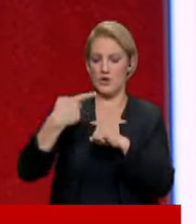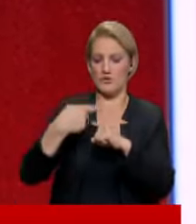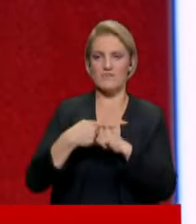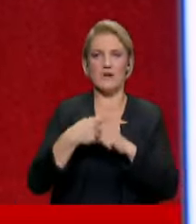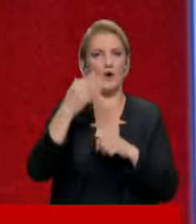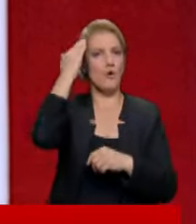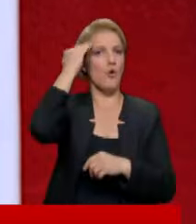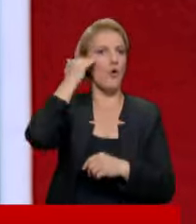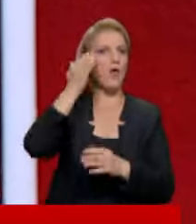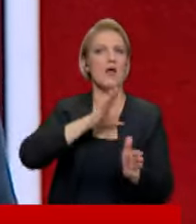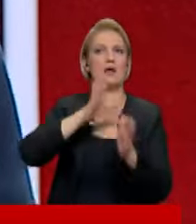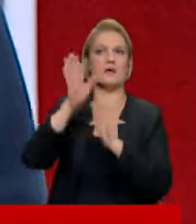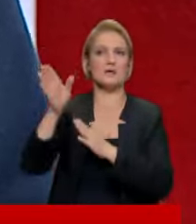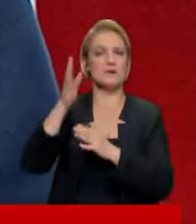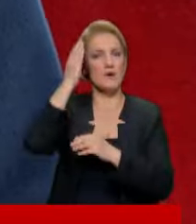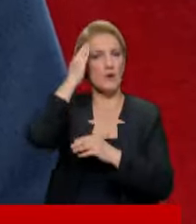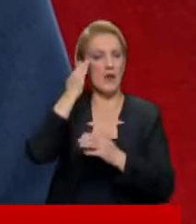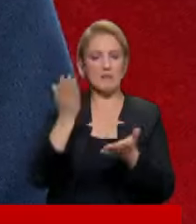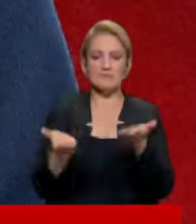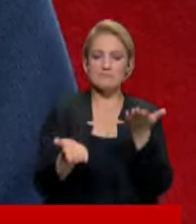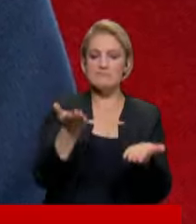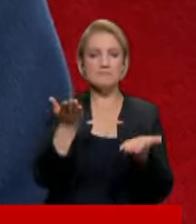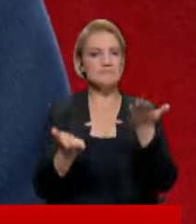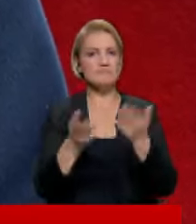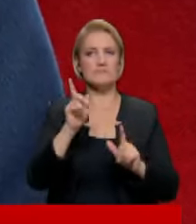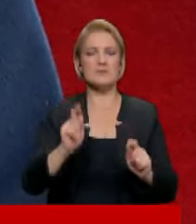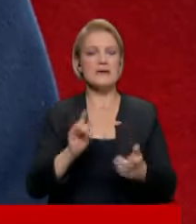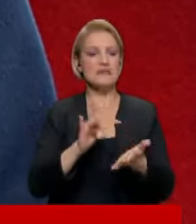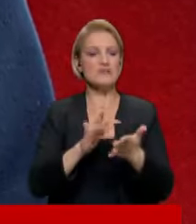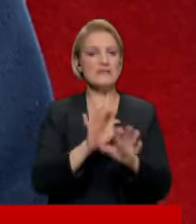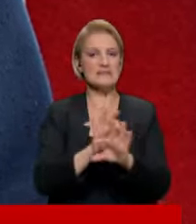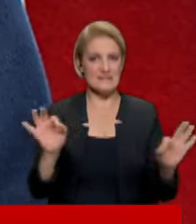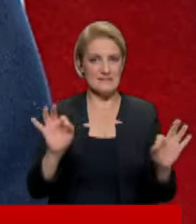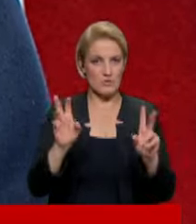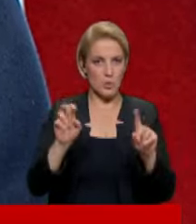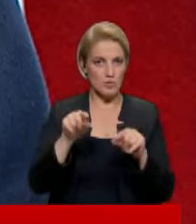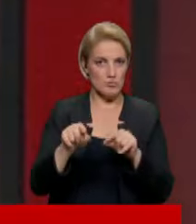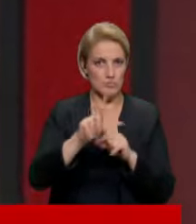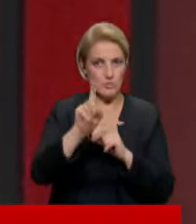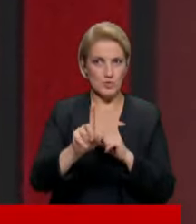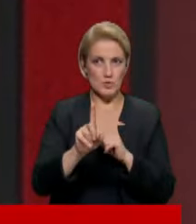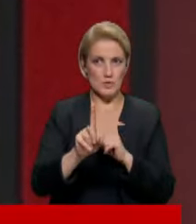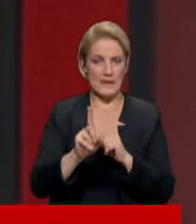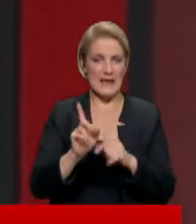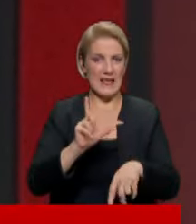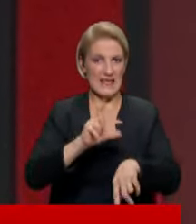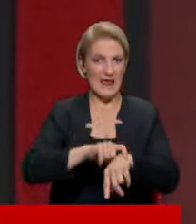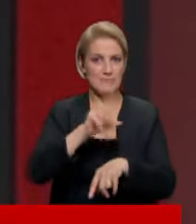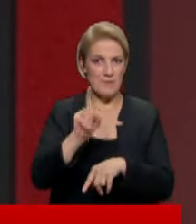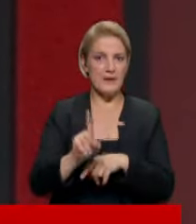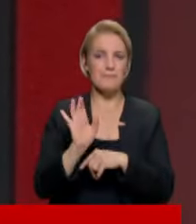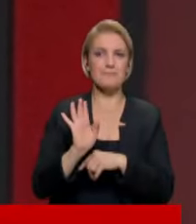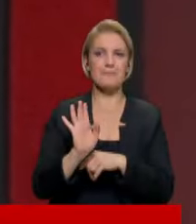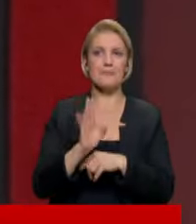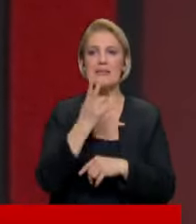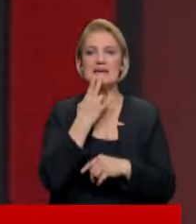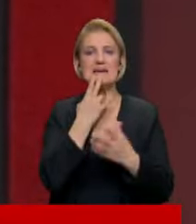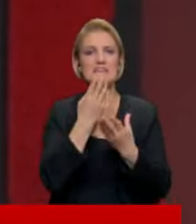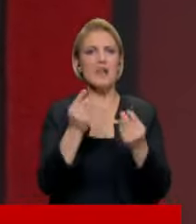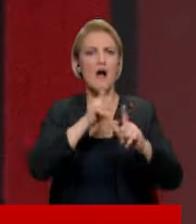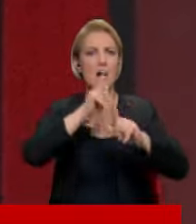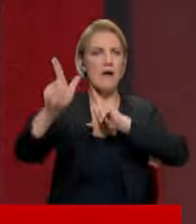Kore'de didik Kore ile karşılaştırma yap yaptık cezasızlık konusuna mı getireceksiniz yoksa kelepçe kısmına mı getireceksiniz şimdi kadınlar